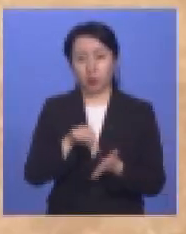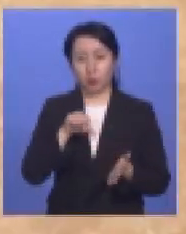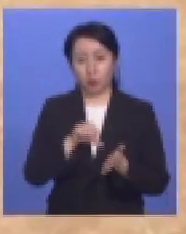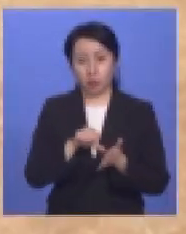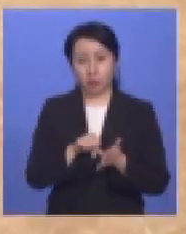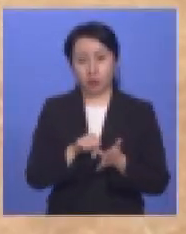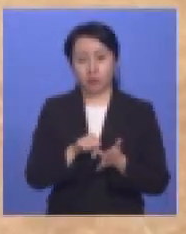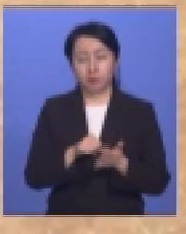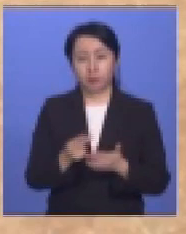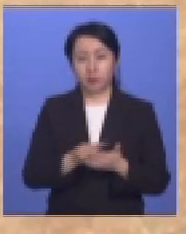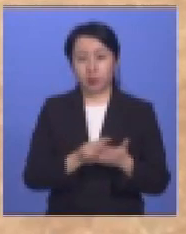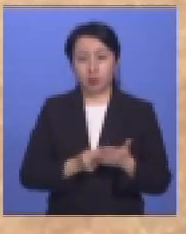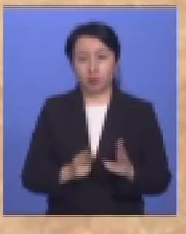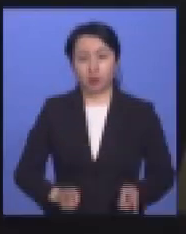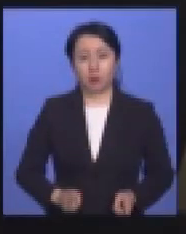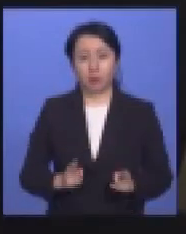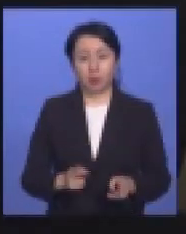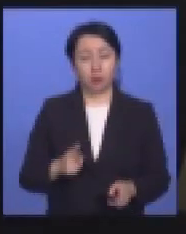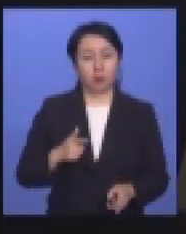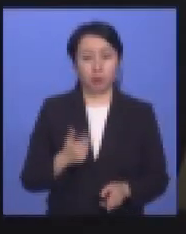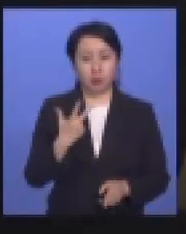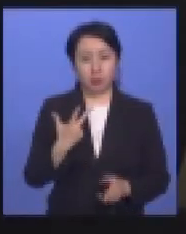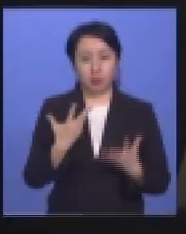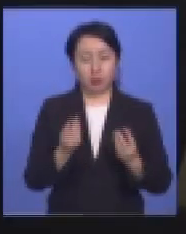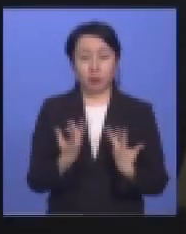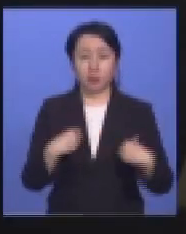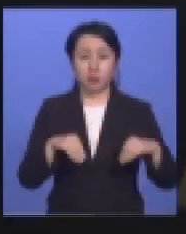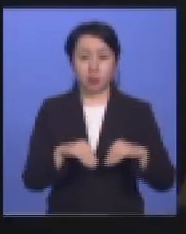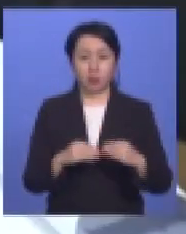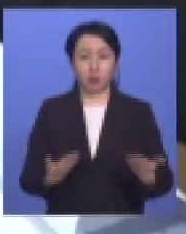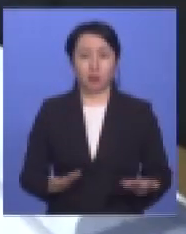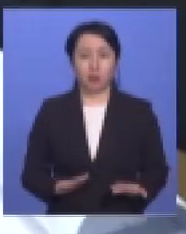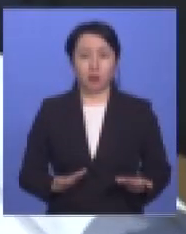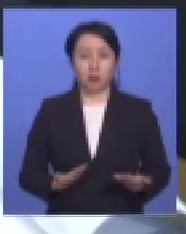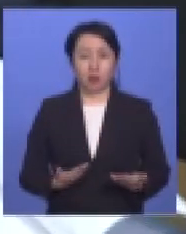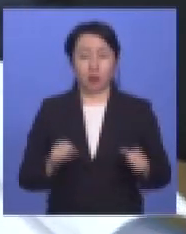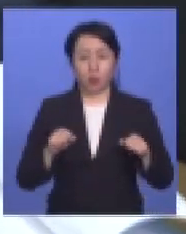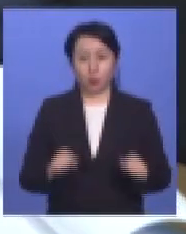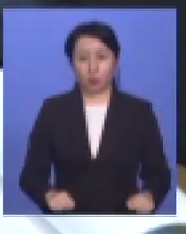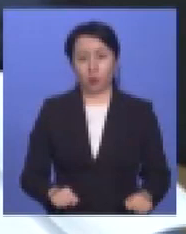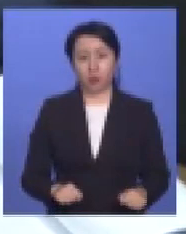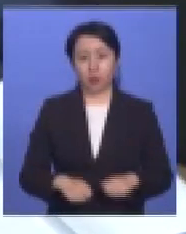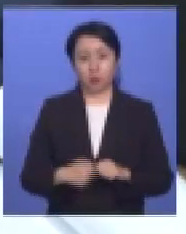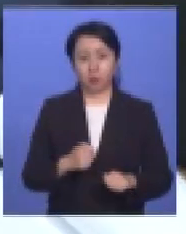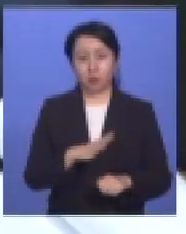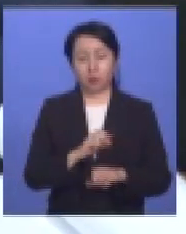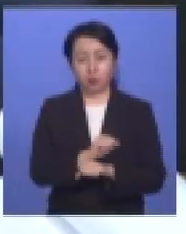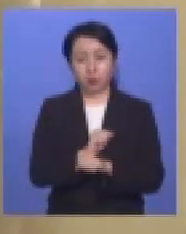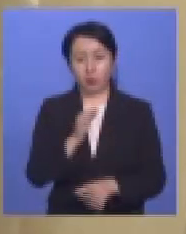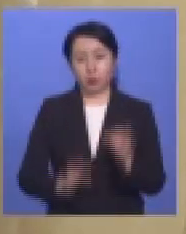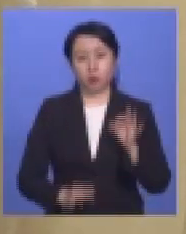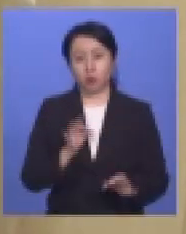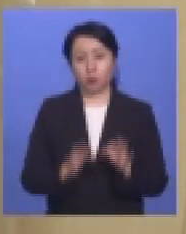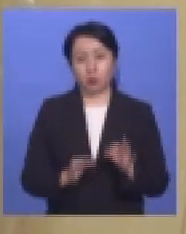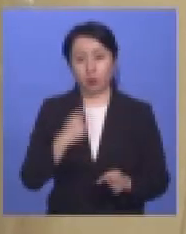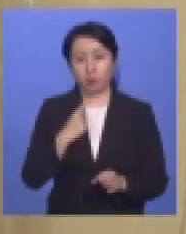адамға қатысты қорғау нұсқамасы жазылып, әкімшілік заңнаманың бірден үш бабы отбасы тұрмыстық қатынастар саласында құқыққа қайшы әрекеттер жасағаны,